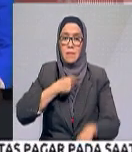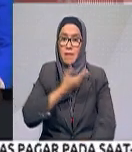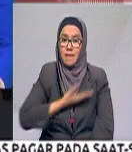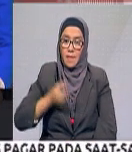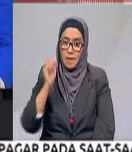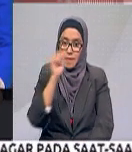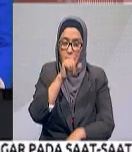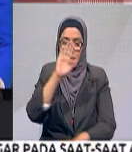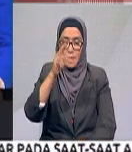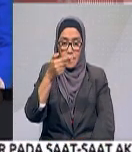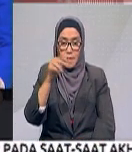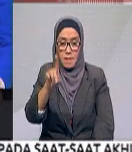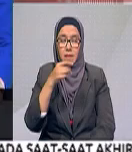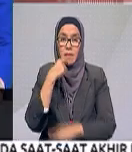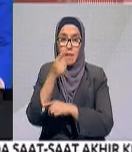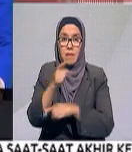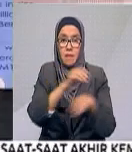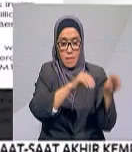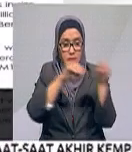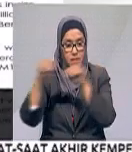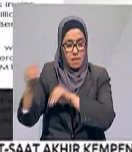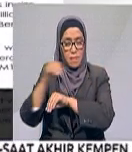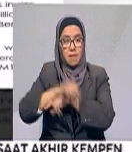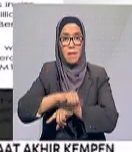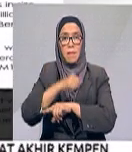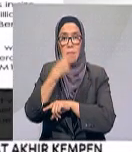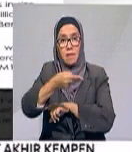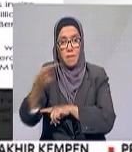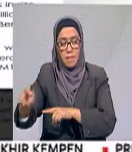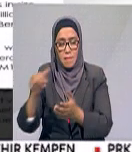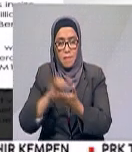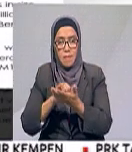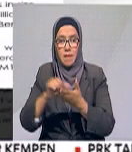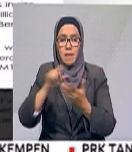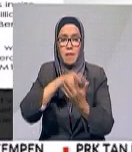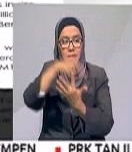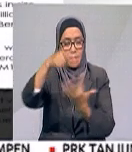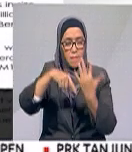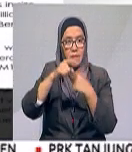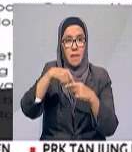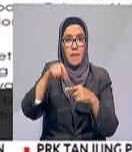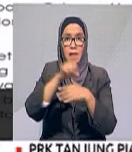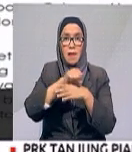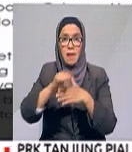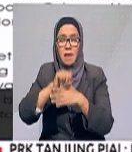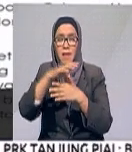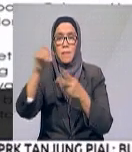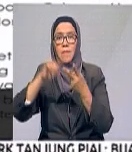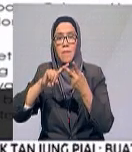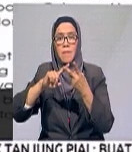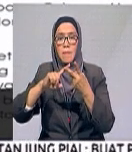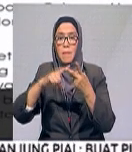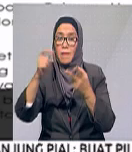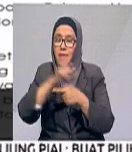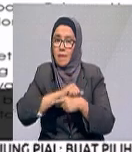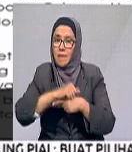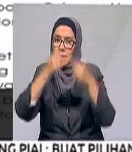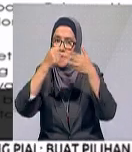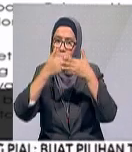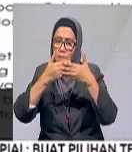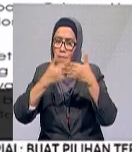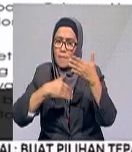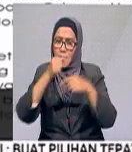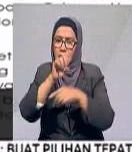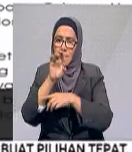UJSB memaklumkan pemindahan aset yang terdiri daripada gabungan pegangan ekuiti, hartanah dan aset peladangan yang tidak tersenarai